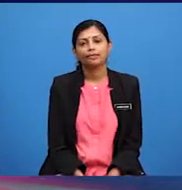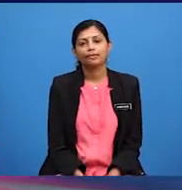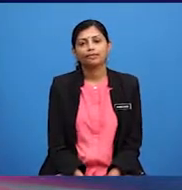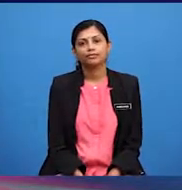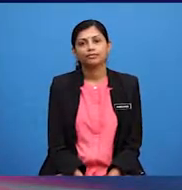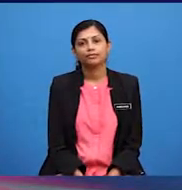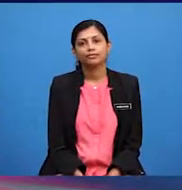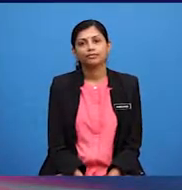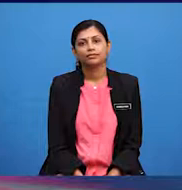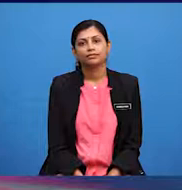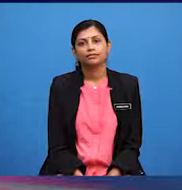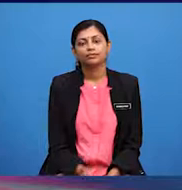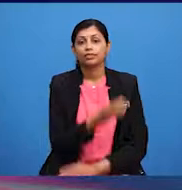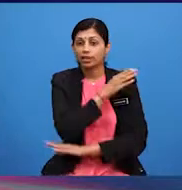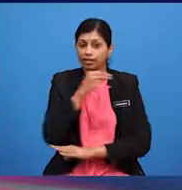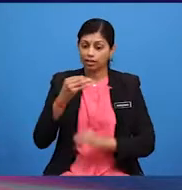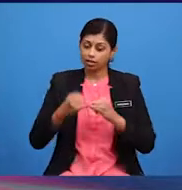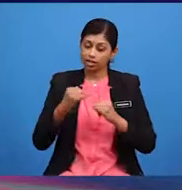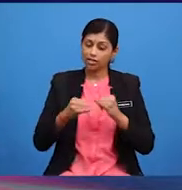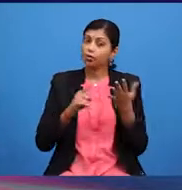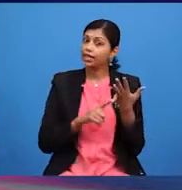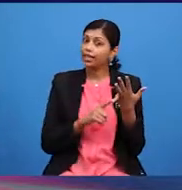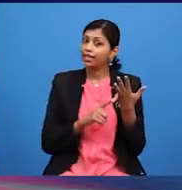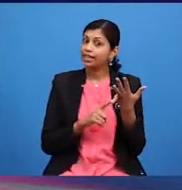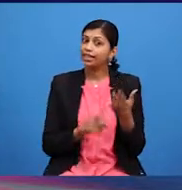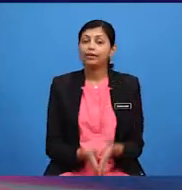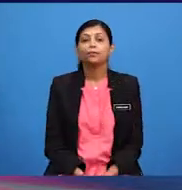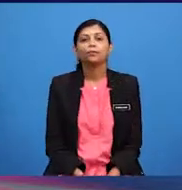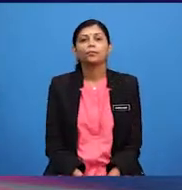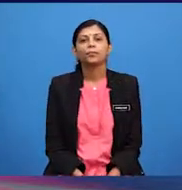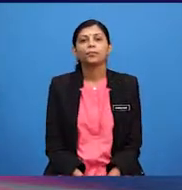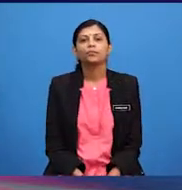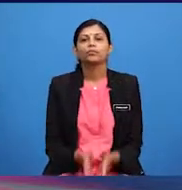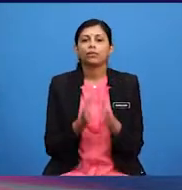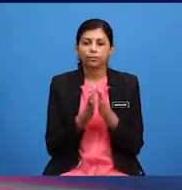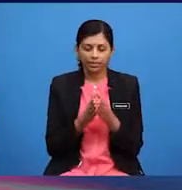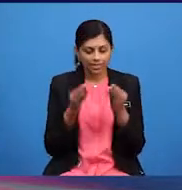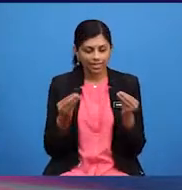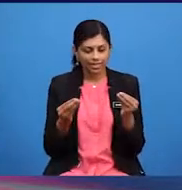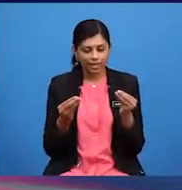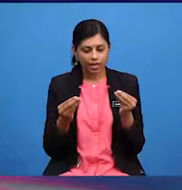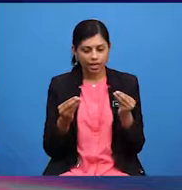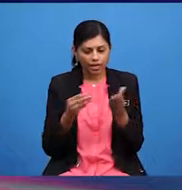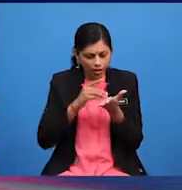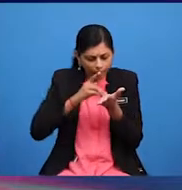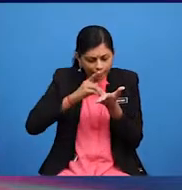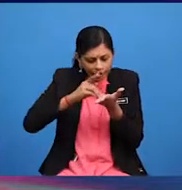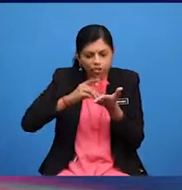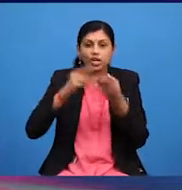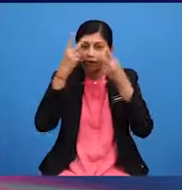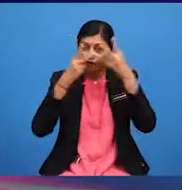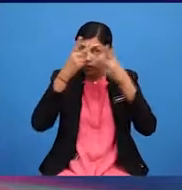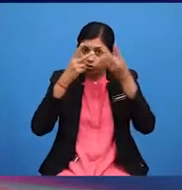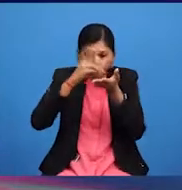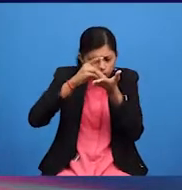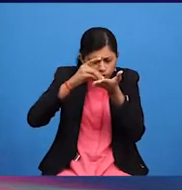Dan peranan yang kelima ialah penyelesaian perincian visual,